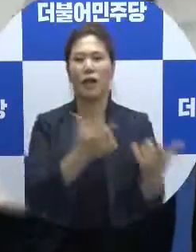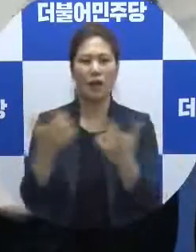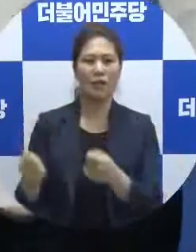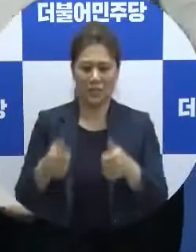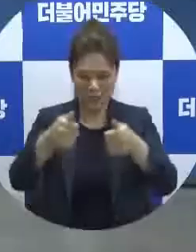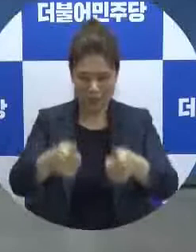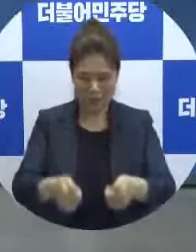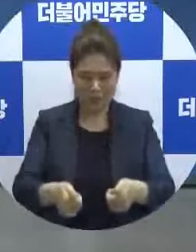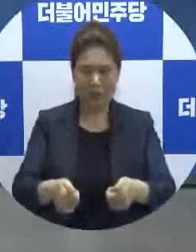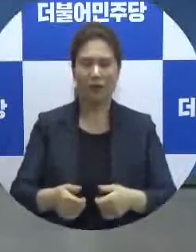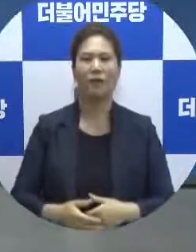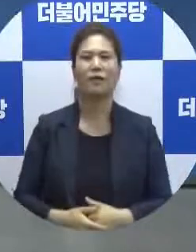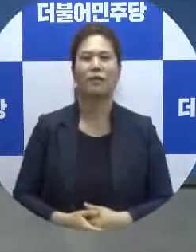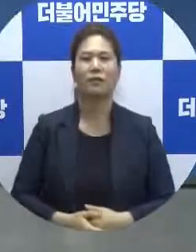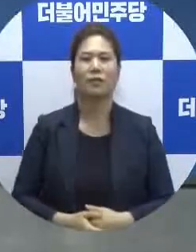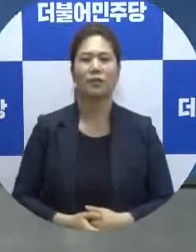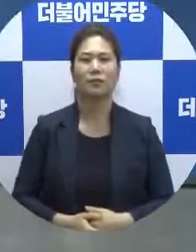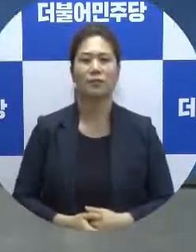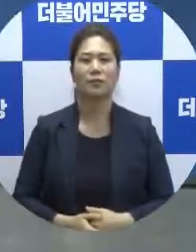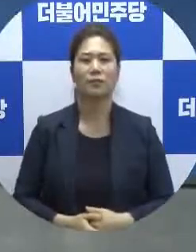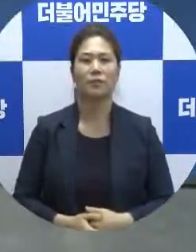드리겠습니다. 자, 인사 부탁드리겠습니다.